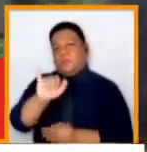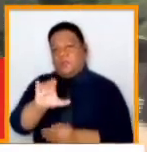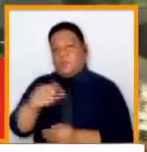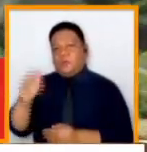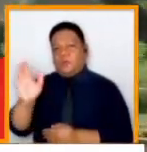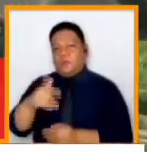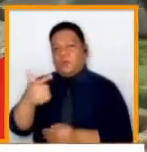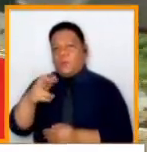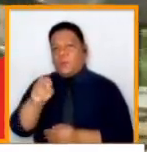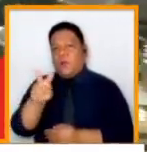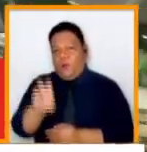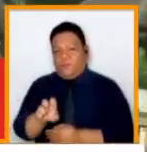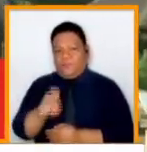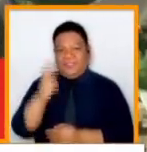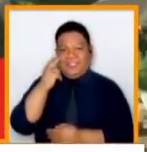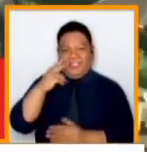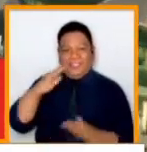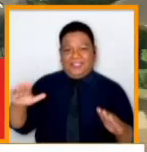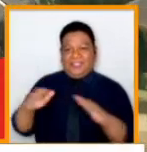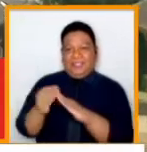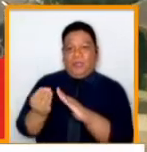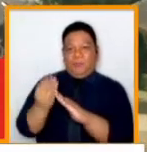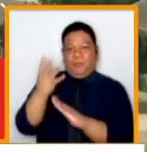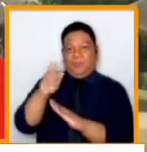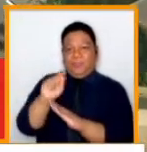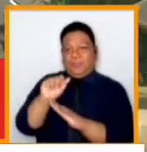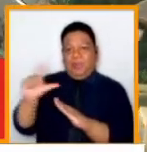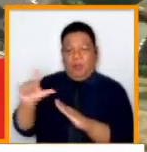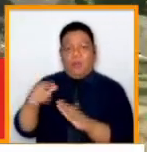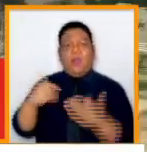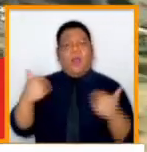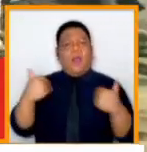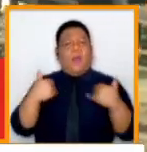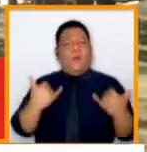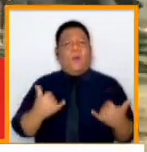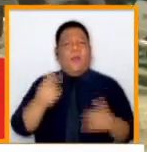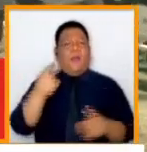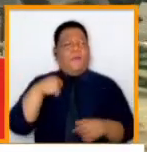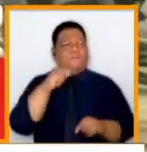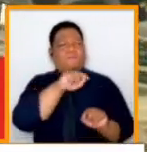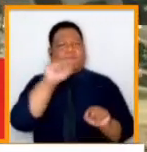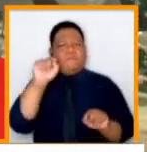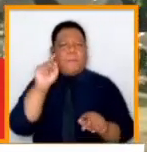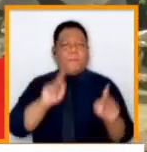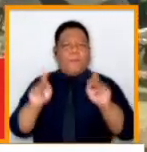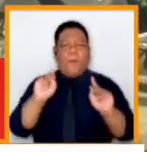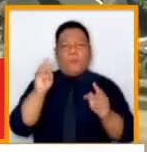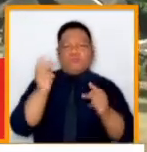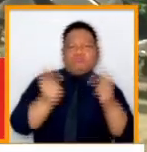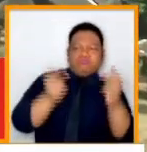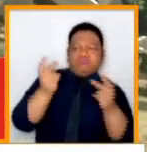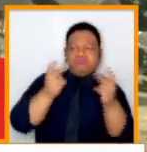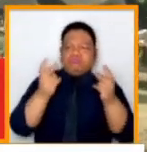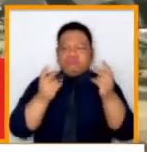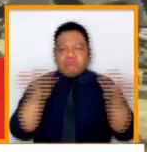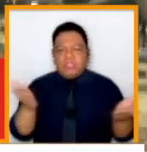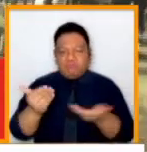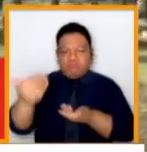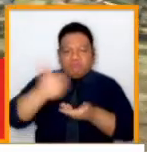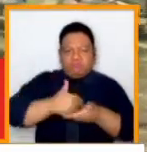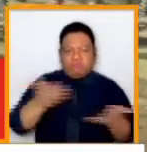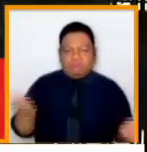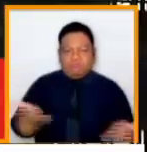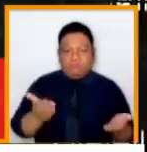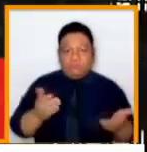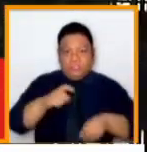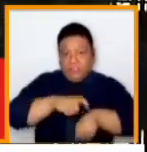ito, Susan, mangilan na akong nakikitang namamasyal dito sa loob ng Picnic Grove. Alas 6 ng umaga ito nagbubukas